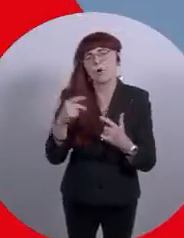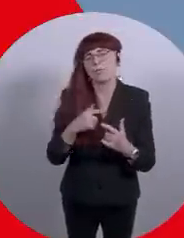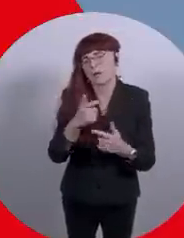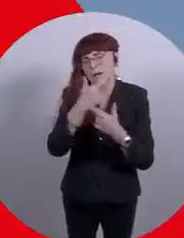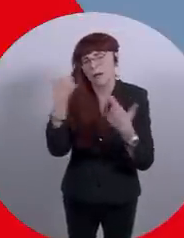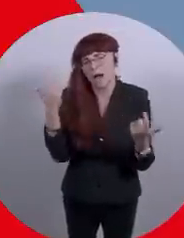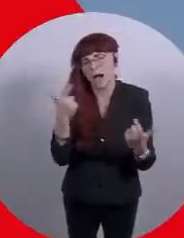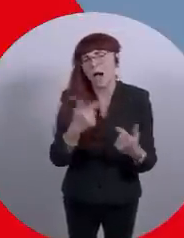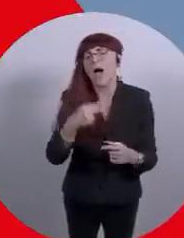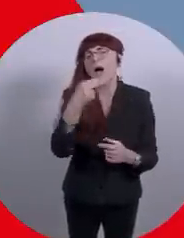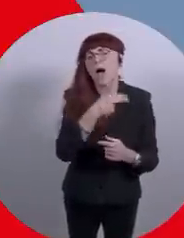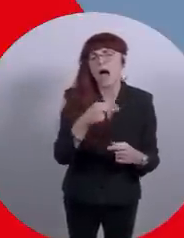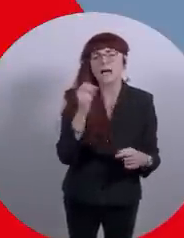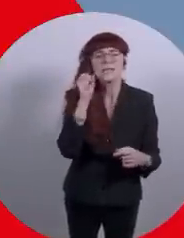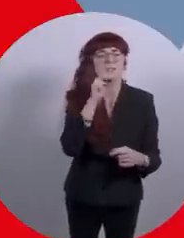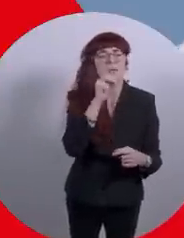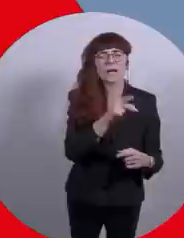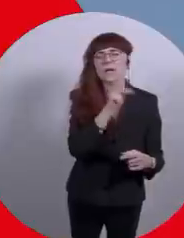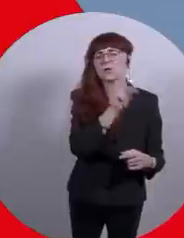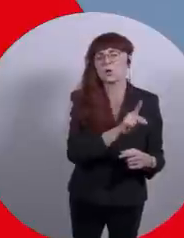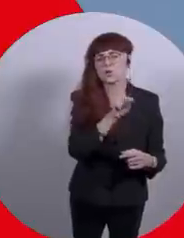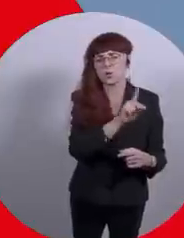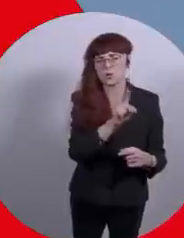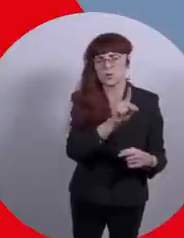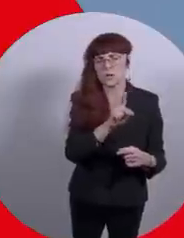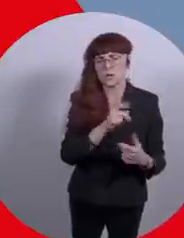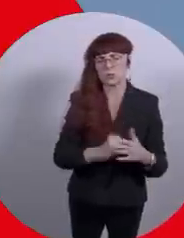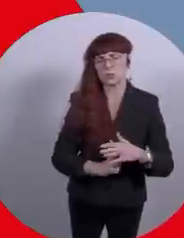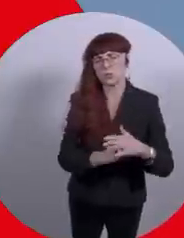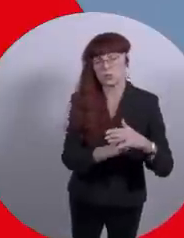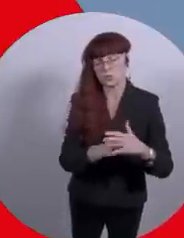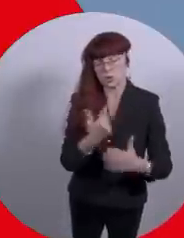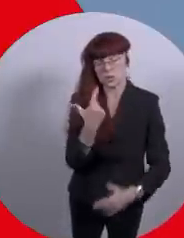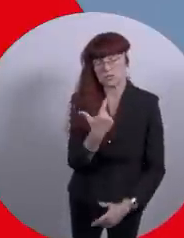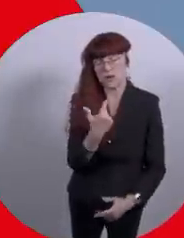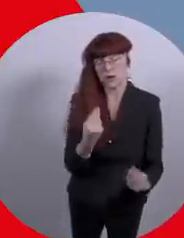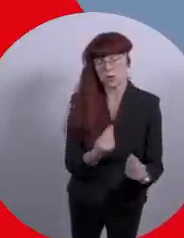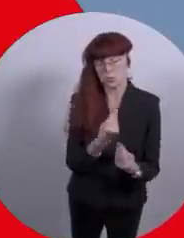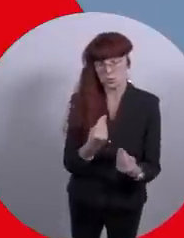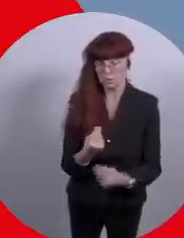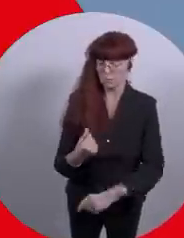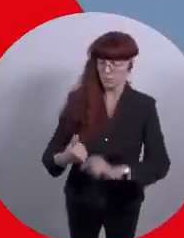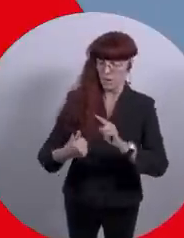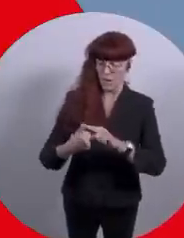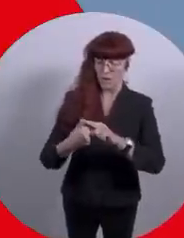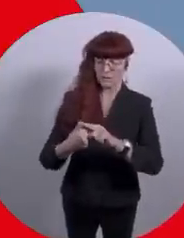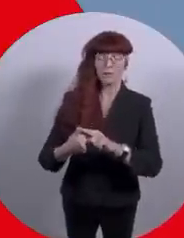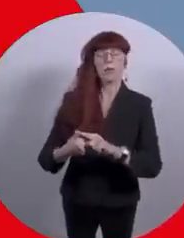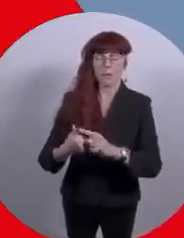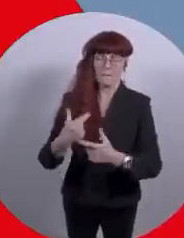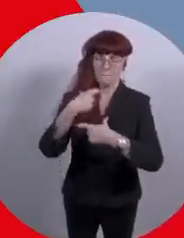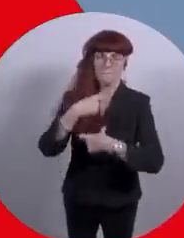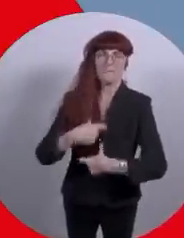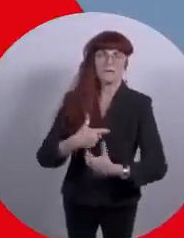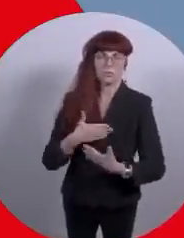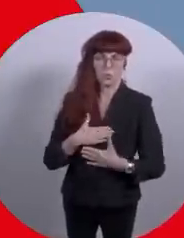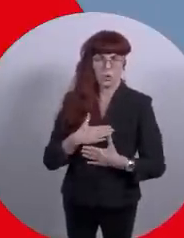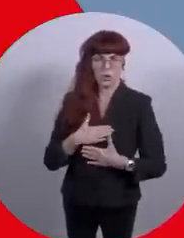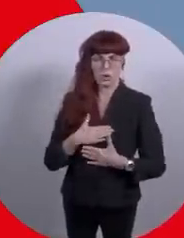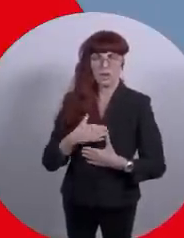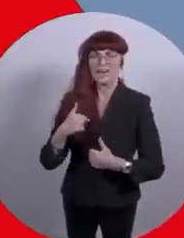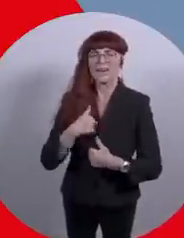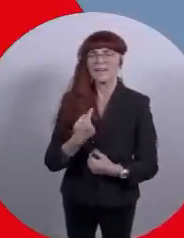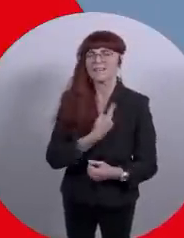Hans Peter doskozil unterstütze und das sind zwei Gründe für mich deine ist ein sehr persönlicher Grund ich bin selber